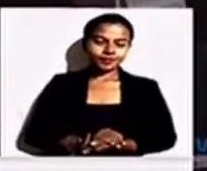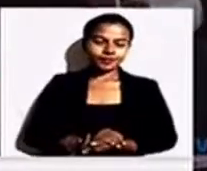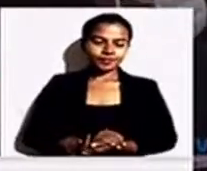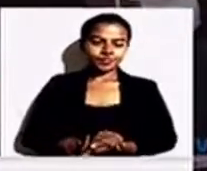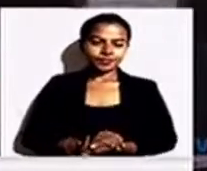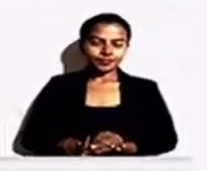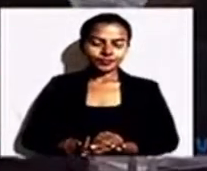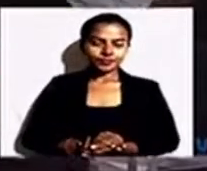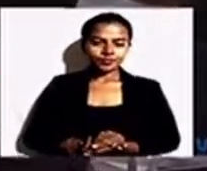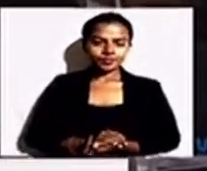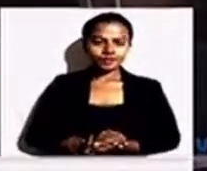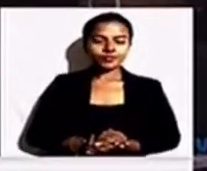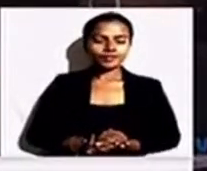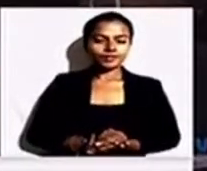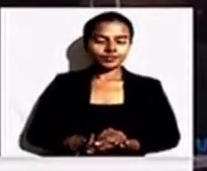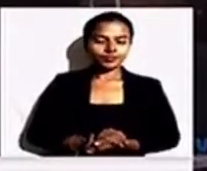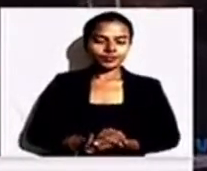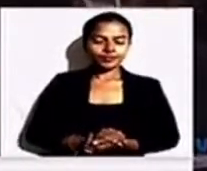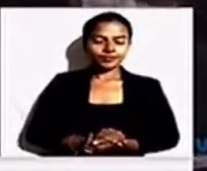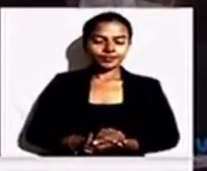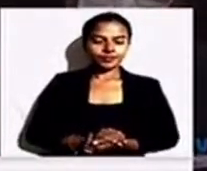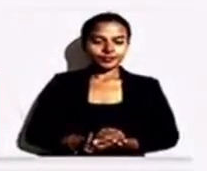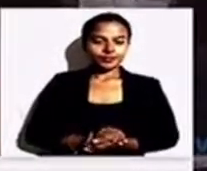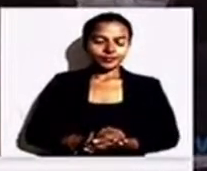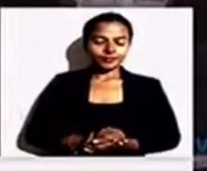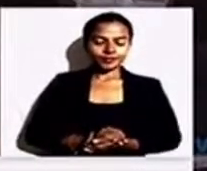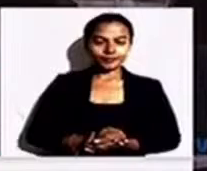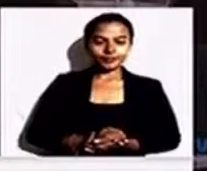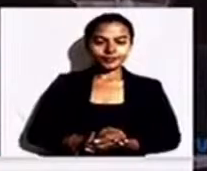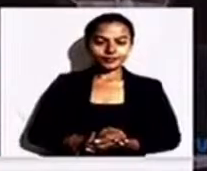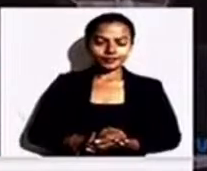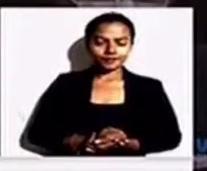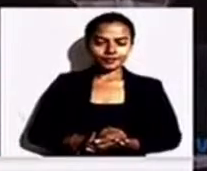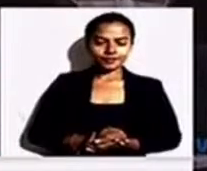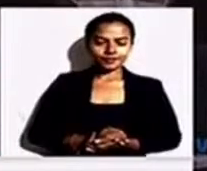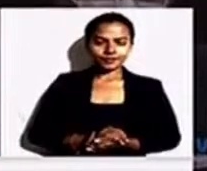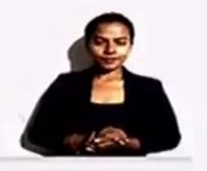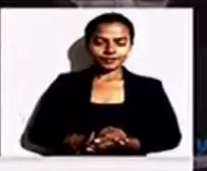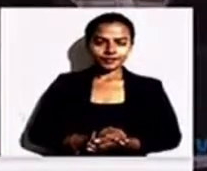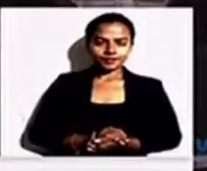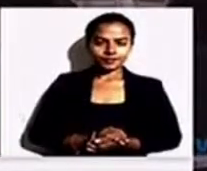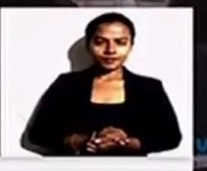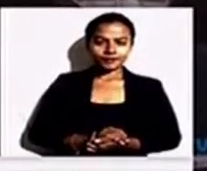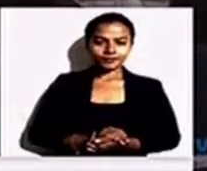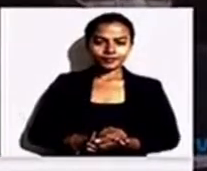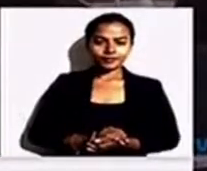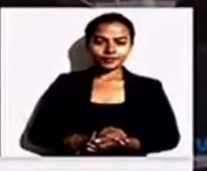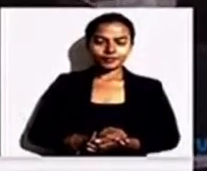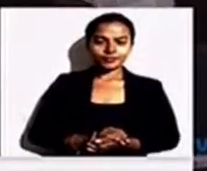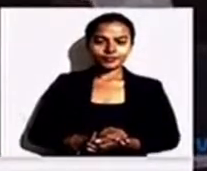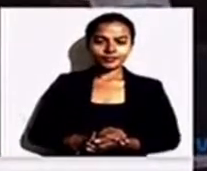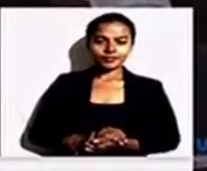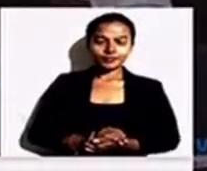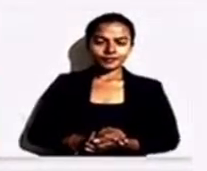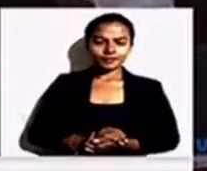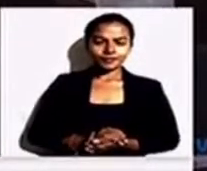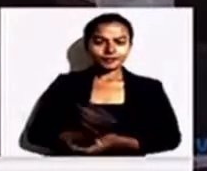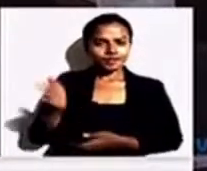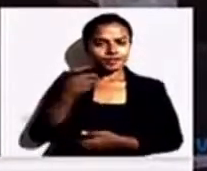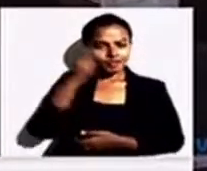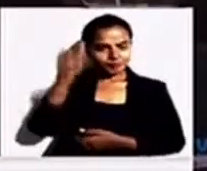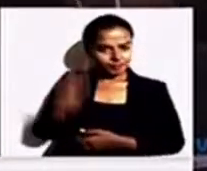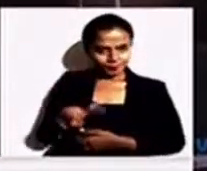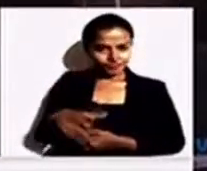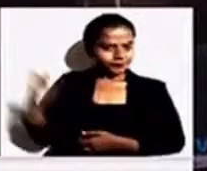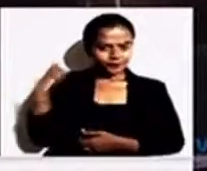කතා කරන්න එපා කියලා. එතකොට ඒ වගේ හාල් පාරුවන්ට අපි කියන්න ඕනේ. එයා හිටියෙත් නෑ මං හමුදාවට අණ දෙනකොට. This person was not in the army when I was a